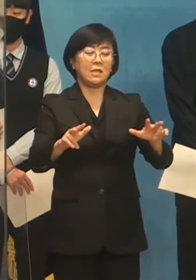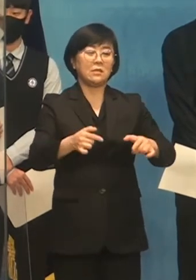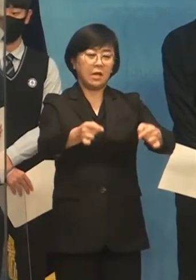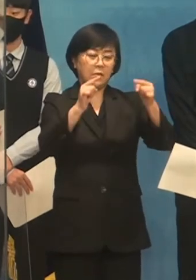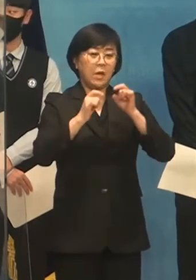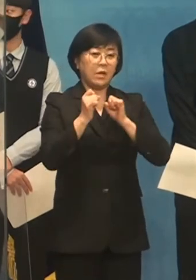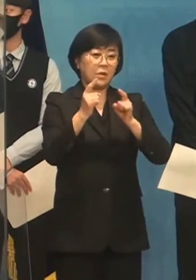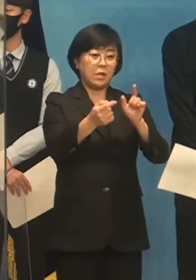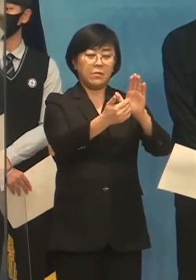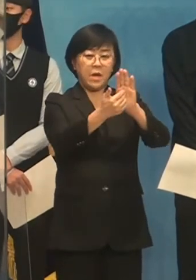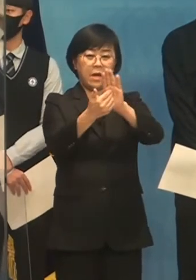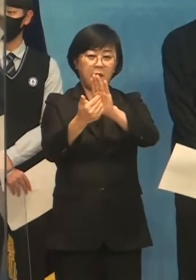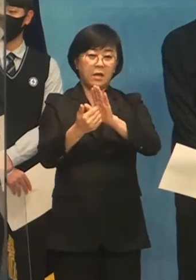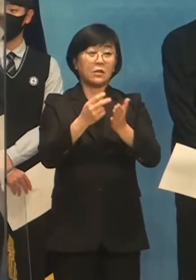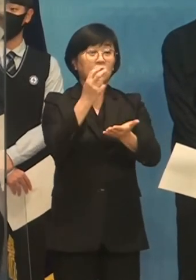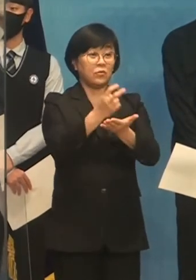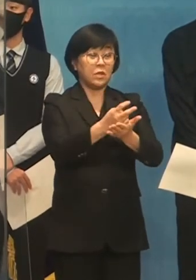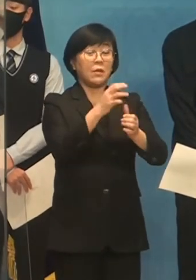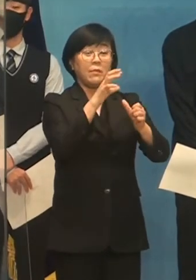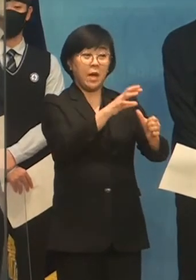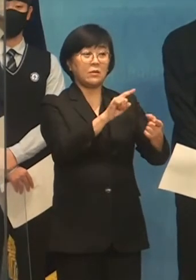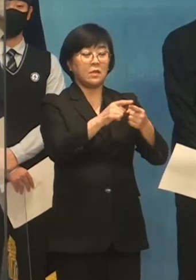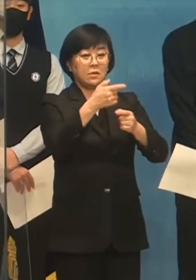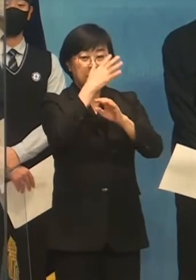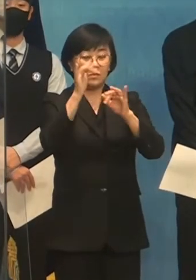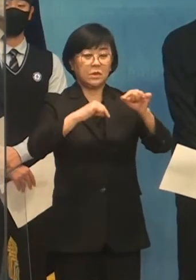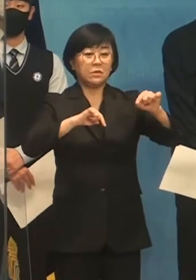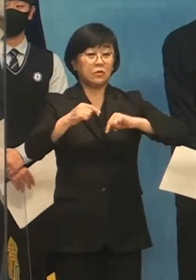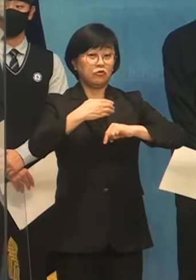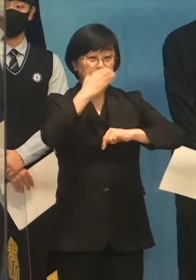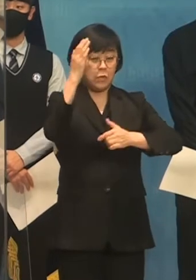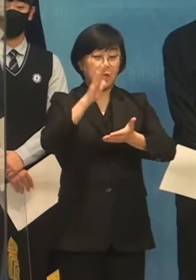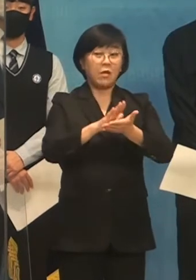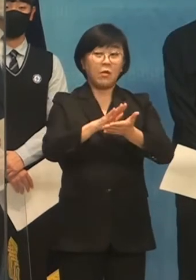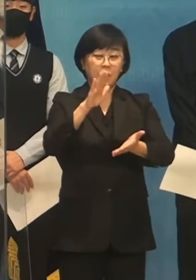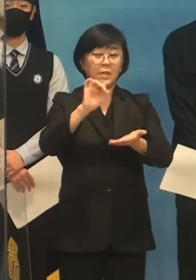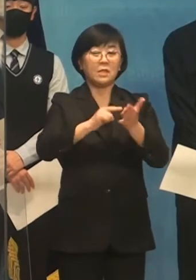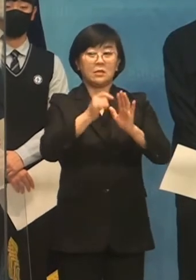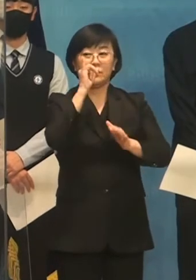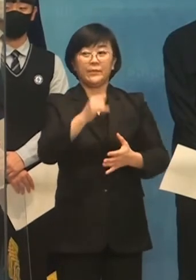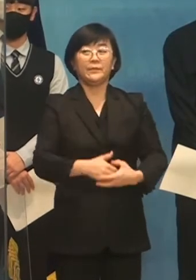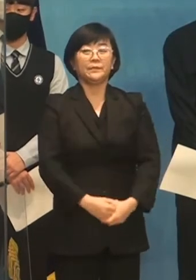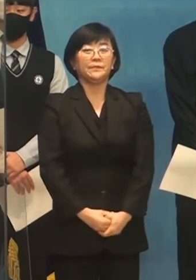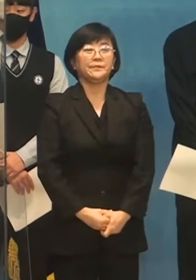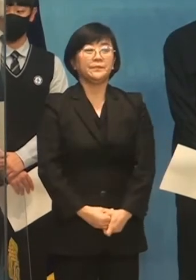기회를 걸어놨던 규제와 정치들을 대신해 젊은 정치의 꿈과 열망이 자리할 것입니다.